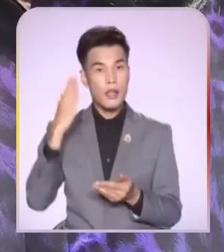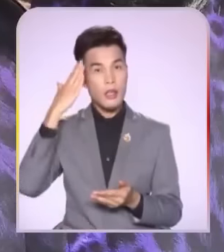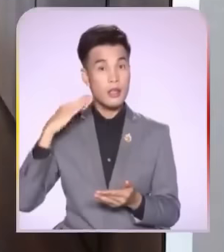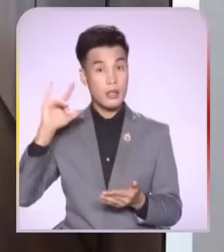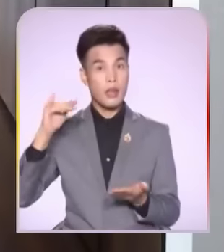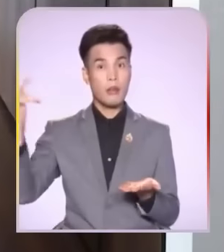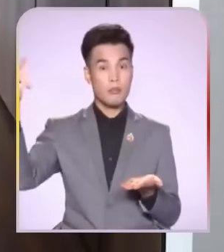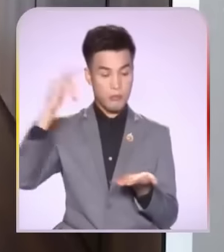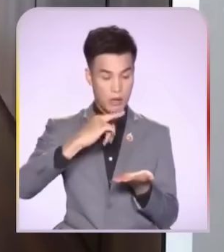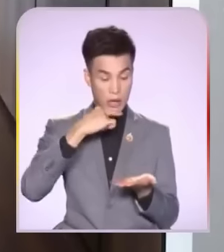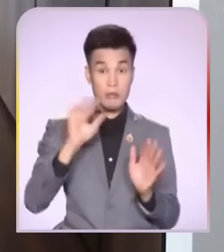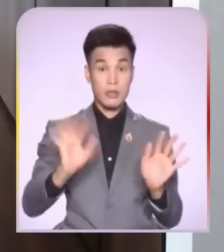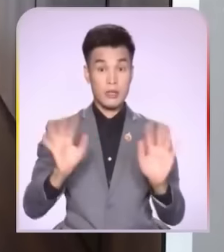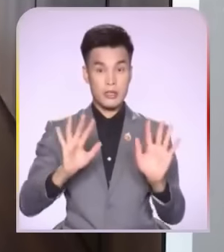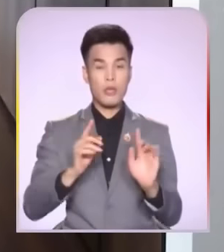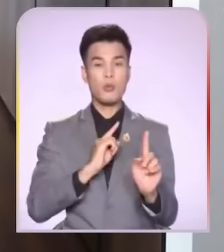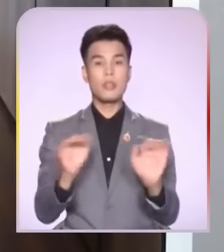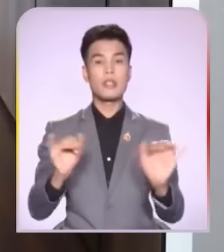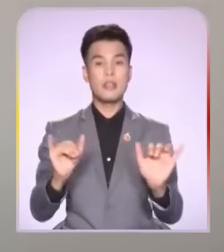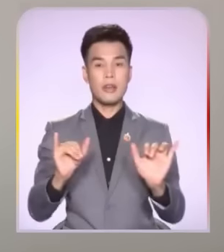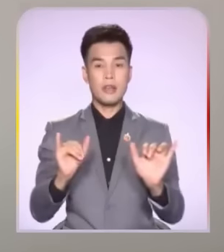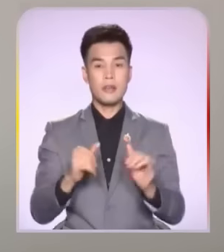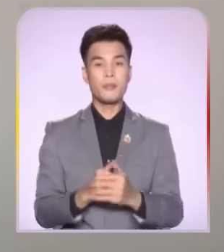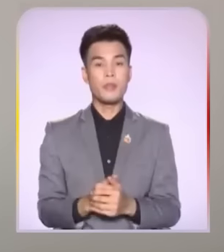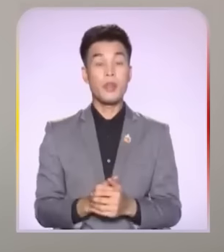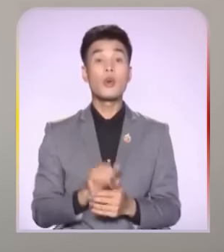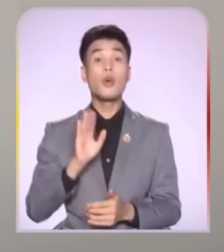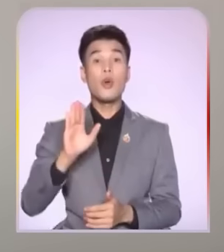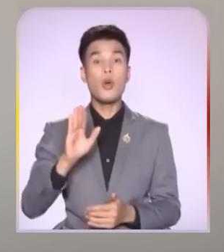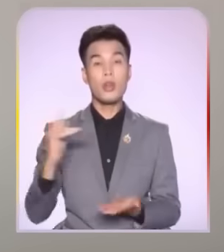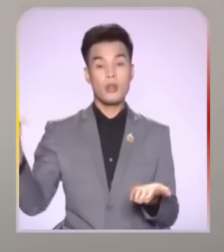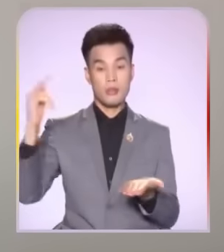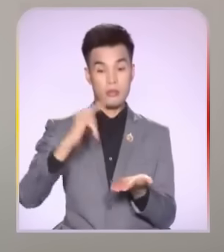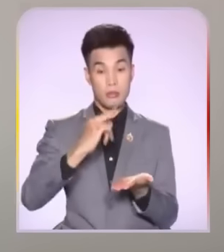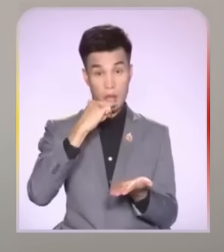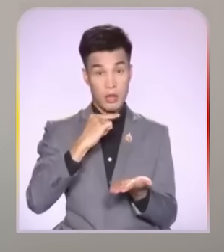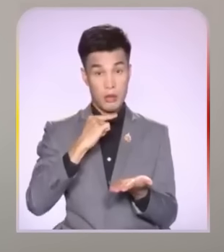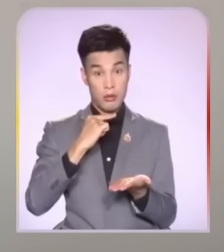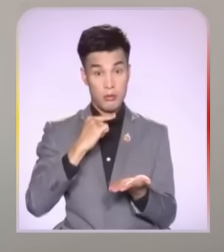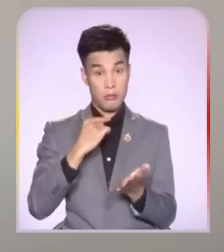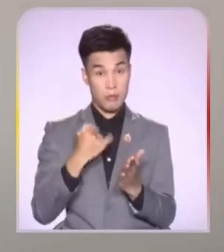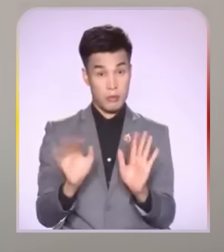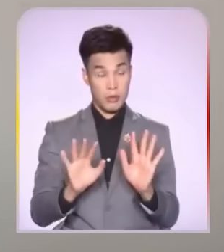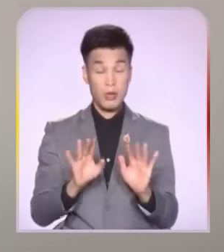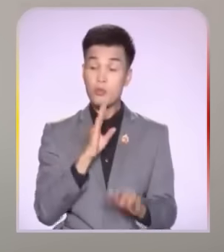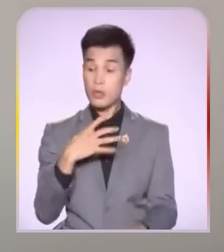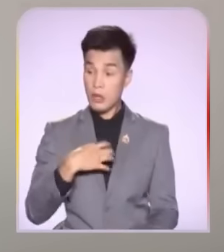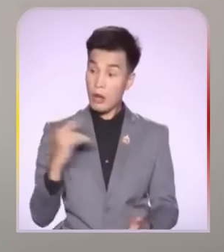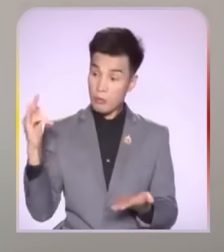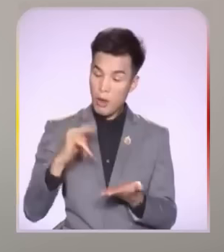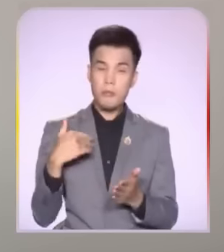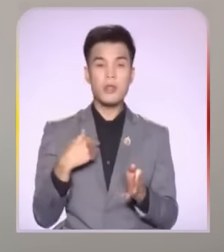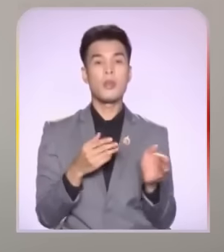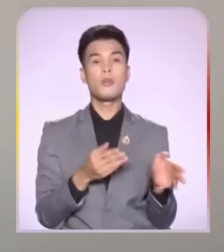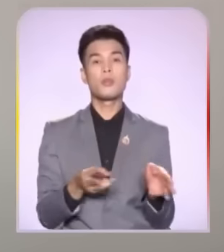ทยนะคะไม่ได้มีเรื่องนี้นะคะคือการกลับไทยไม่ใช่ระเบิดเวลาค่ะมันอยู่ที่ถ้าจะกลับก็กลับมีกลไก